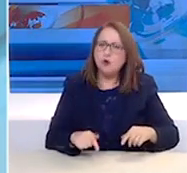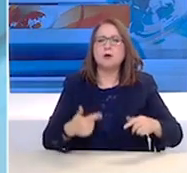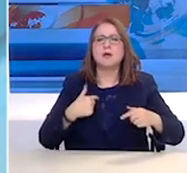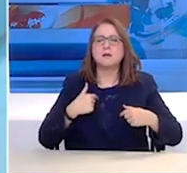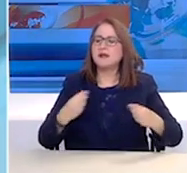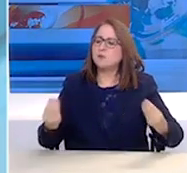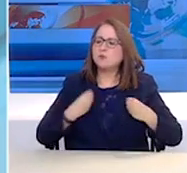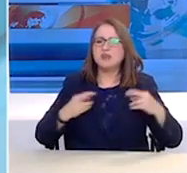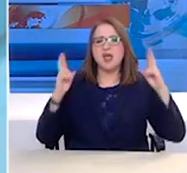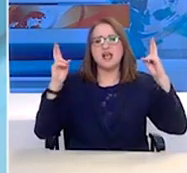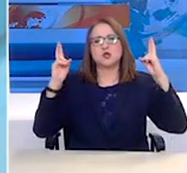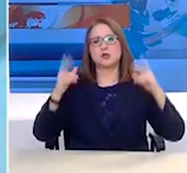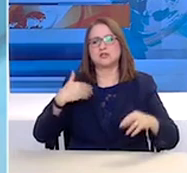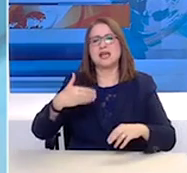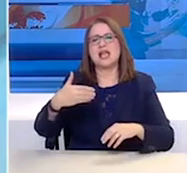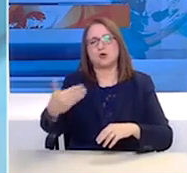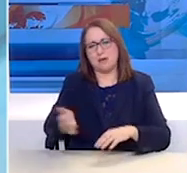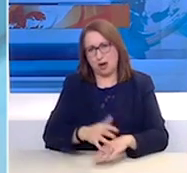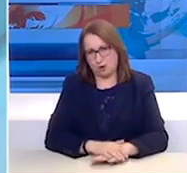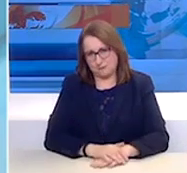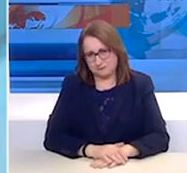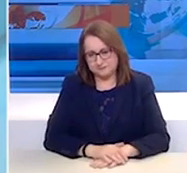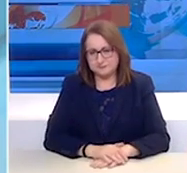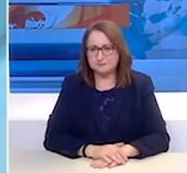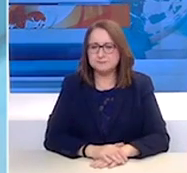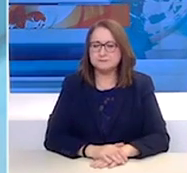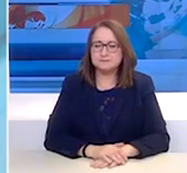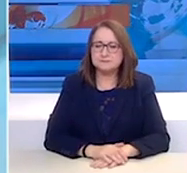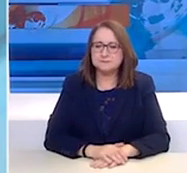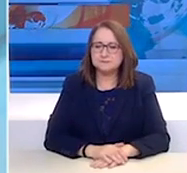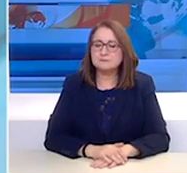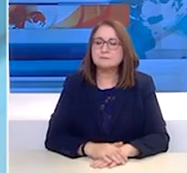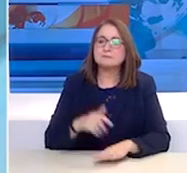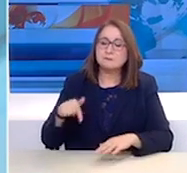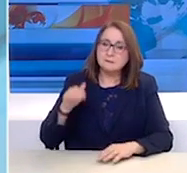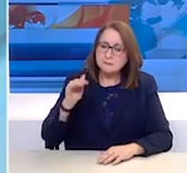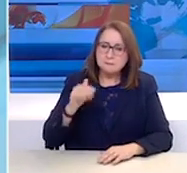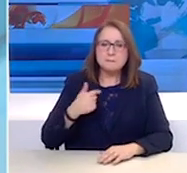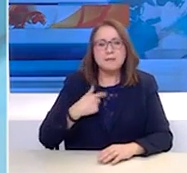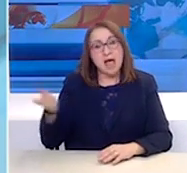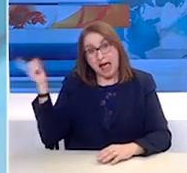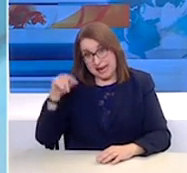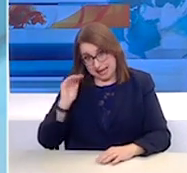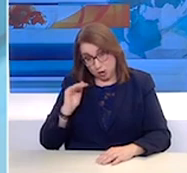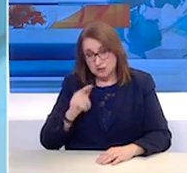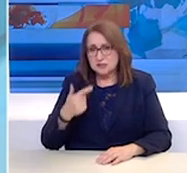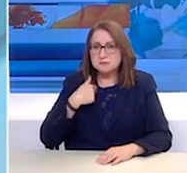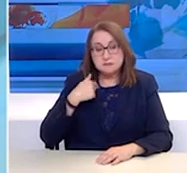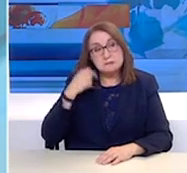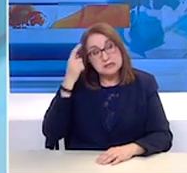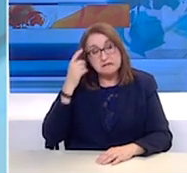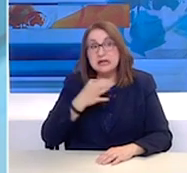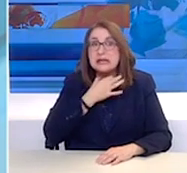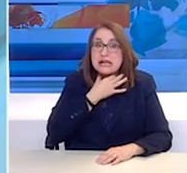Voice. Κύριε καθηγητά, αν έχω καταλάβει καλά, χρειαζόμαστε ή ένα πολύ καλό φάρμακο, ή ένα εμβόλιο, ή